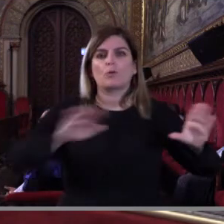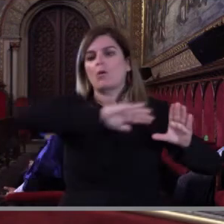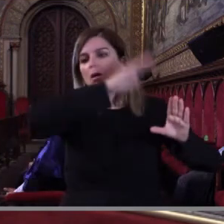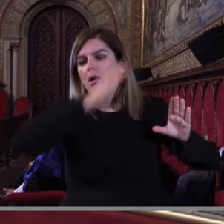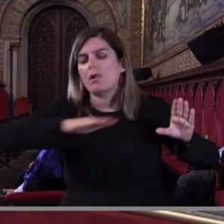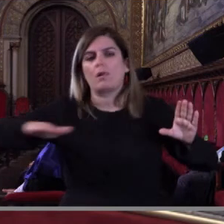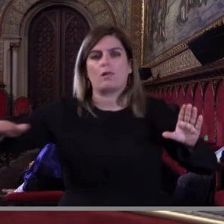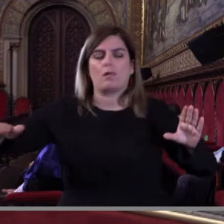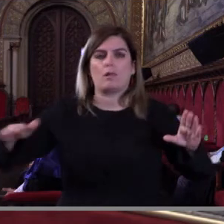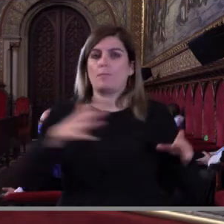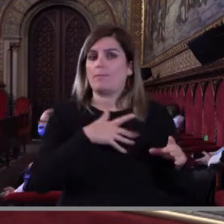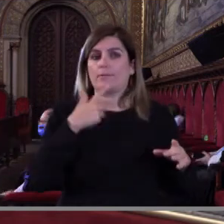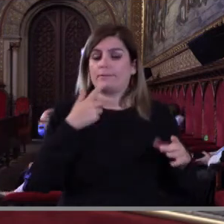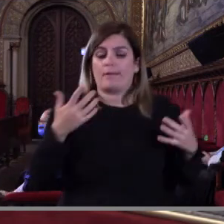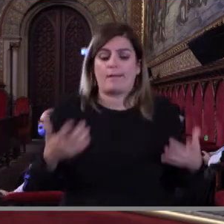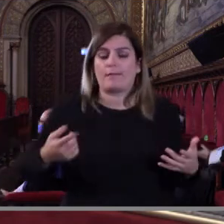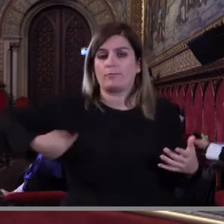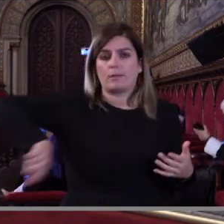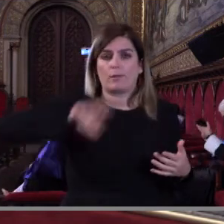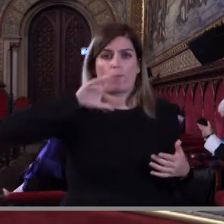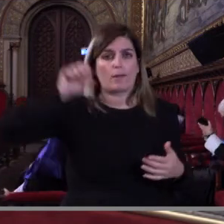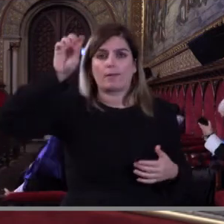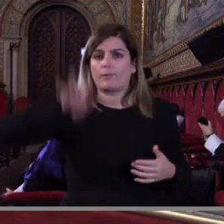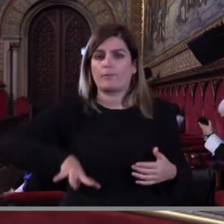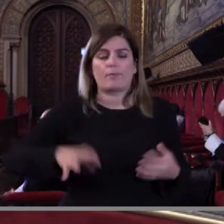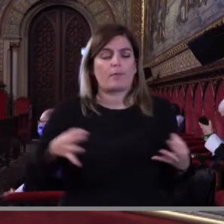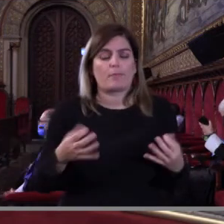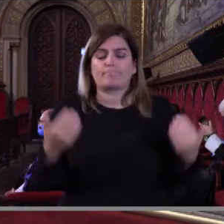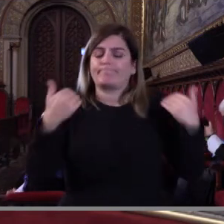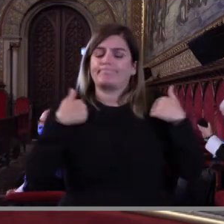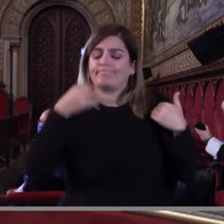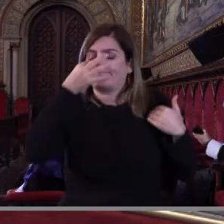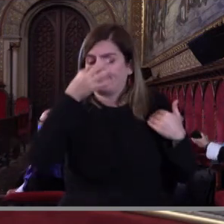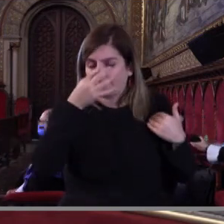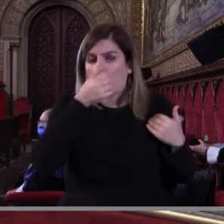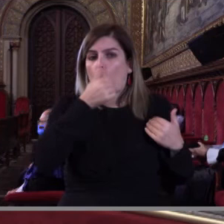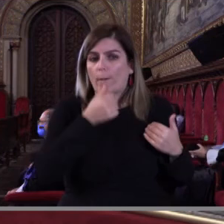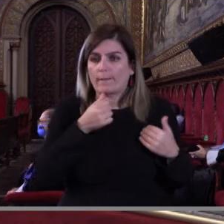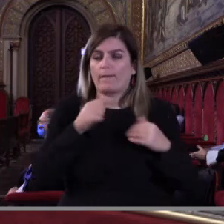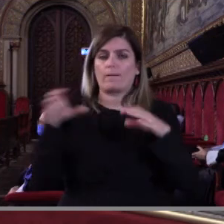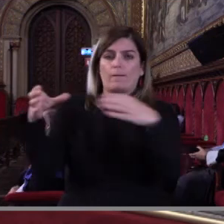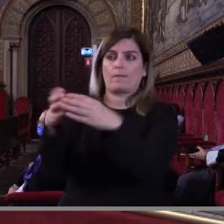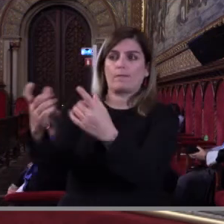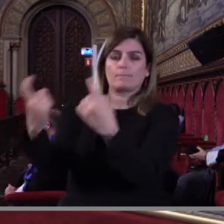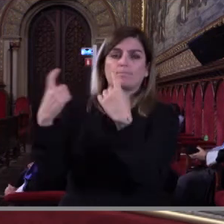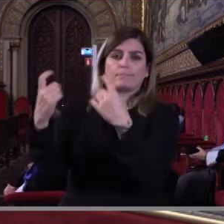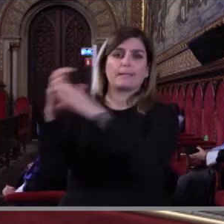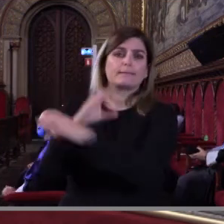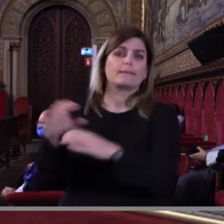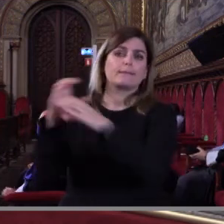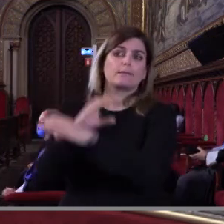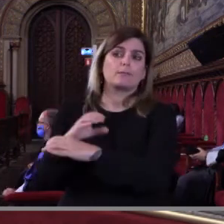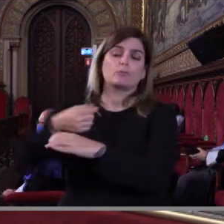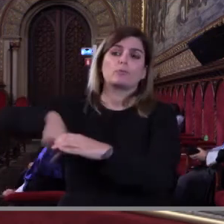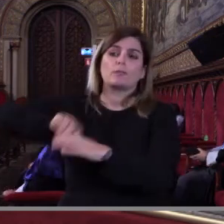aplanar-la. No? I en aquest sentit, el govern de Catalunya segueix per responsabilitat els criteris de la comunitat científica i doncs,